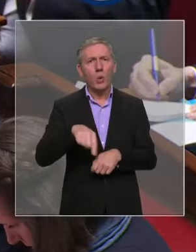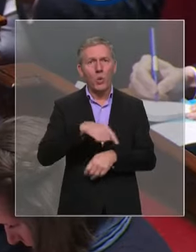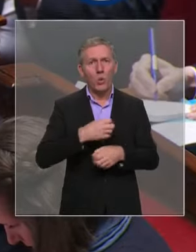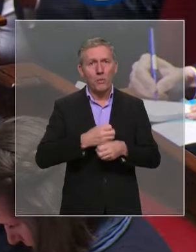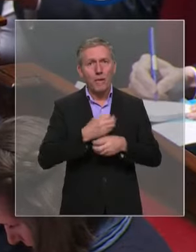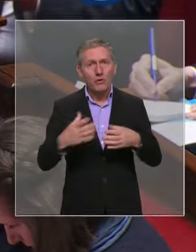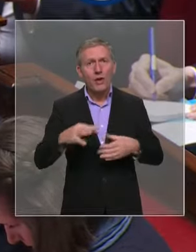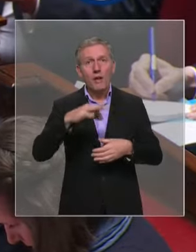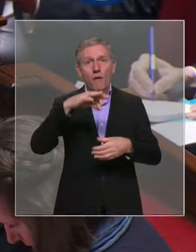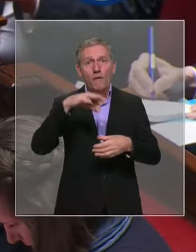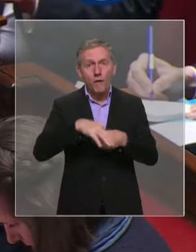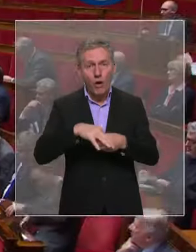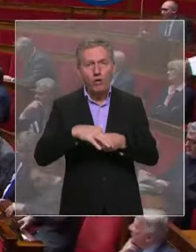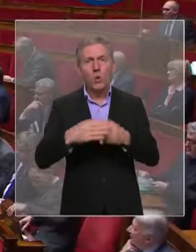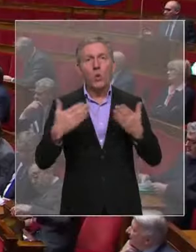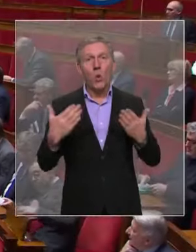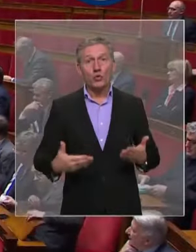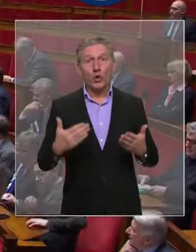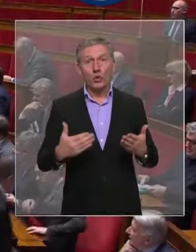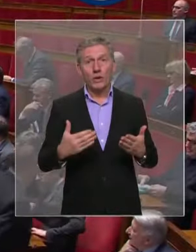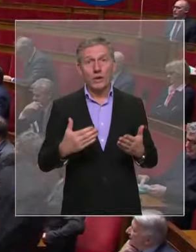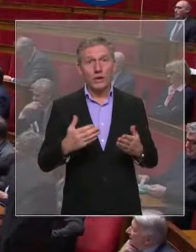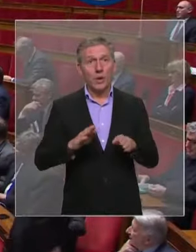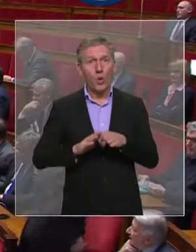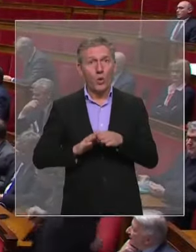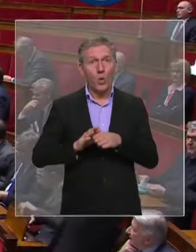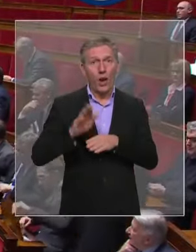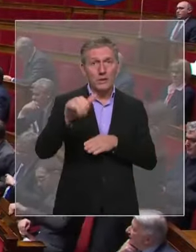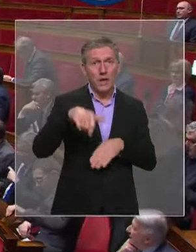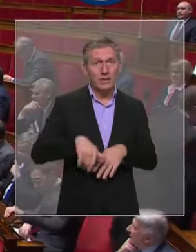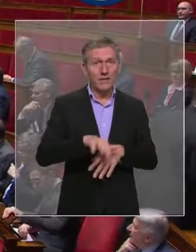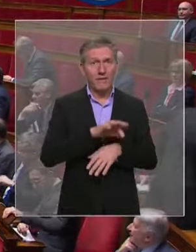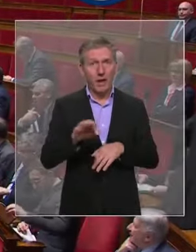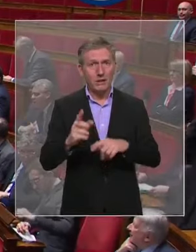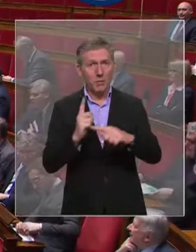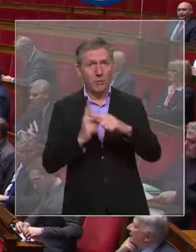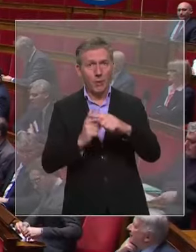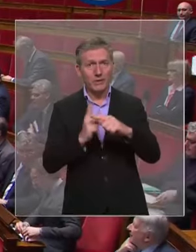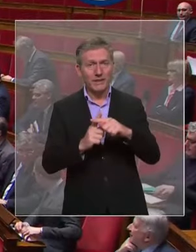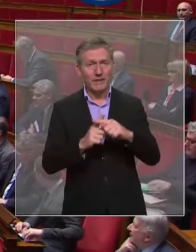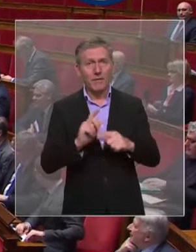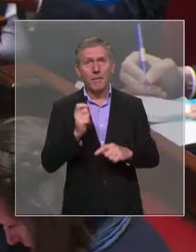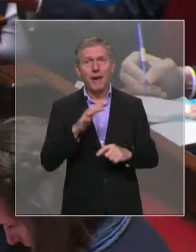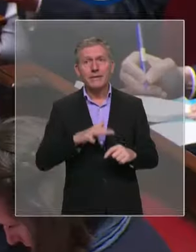voté qui fait qu'aujourd'hui, la croissance en France est positive, là où la